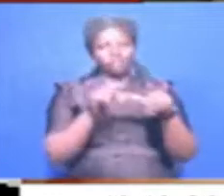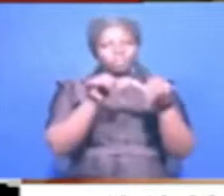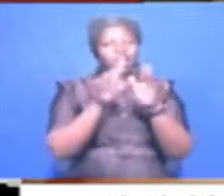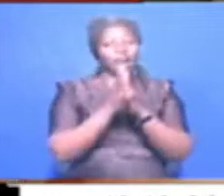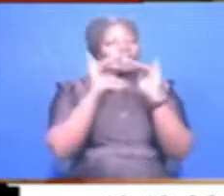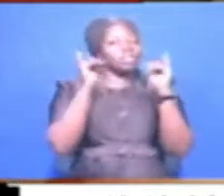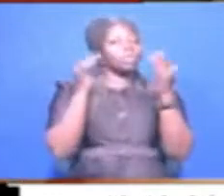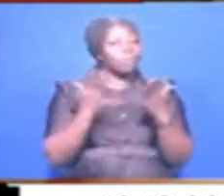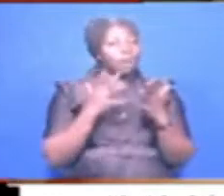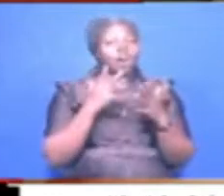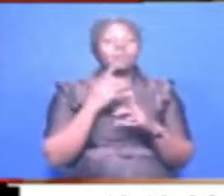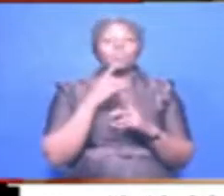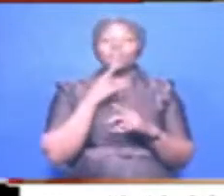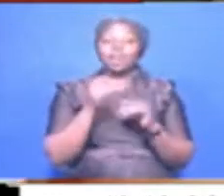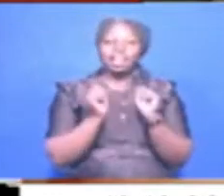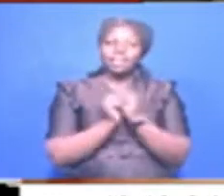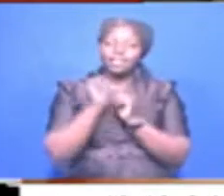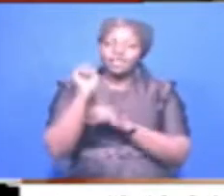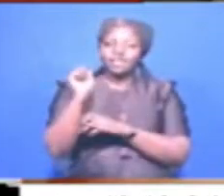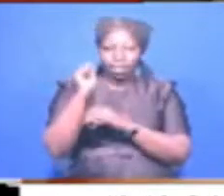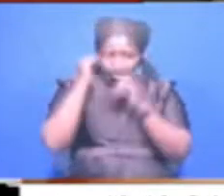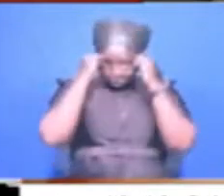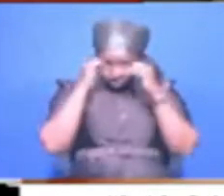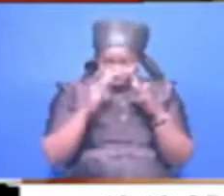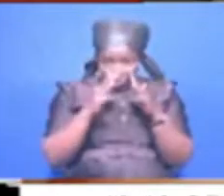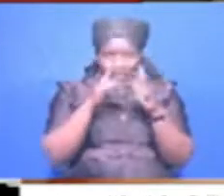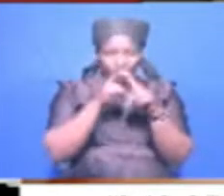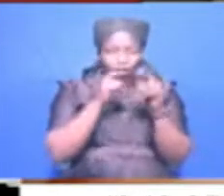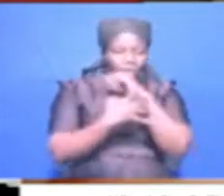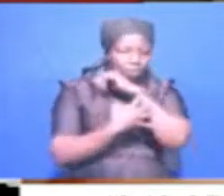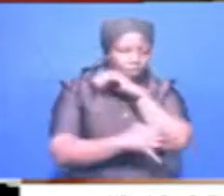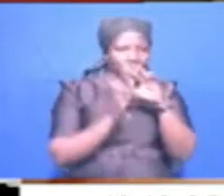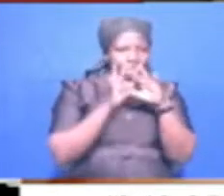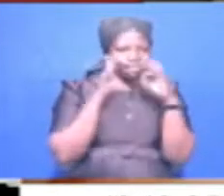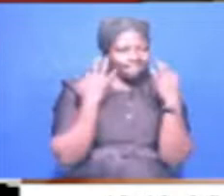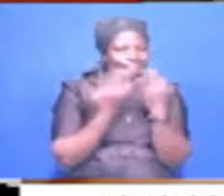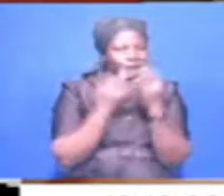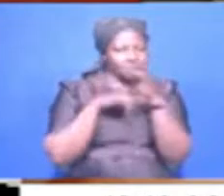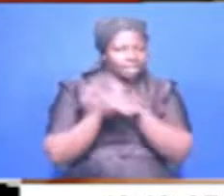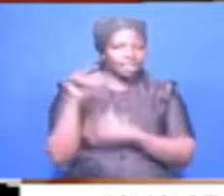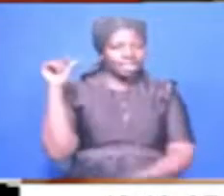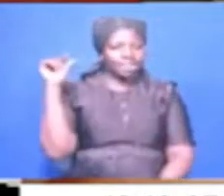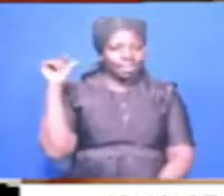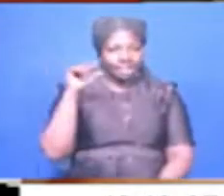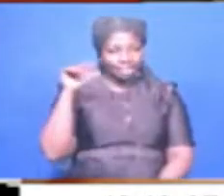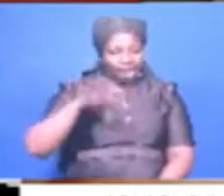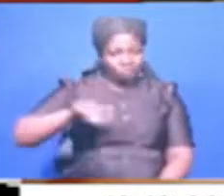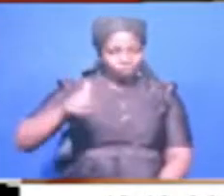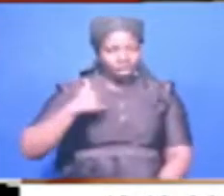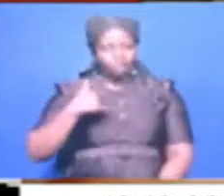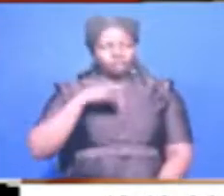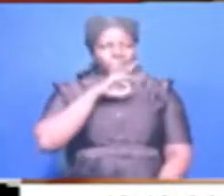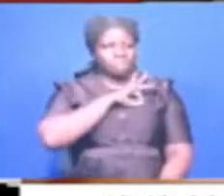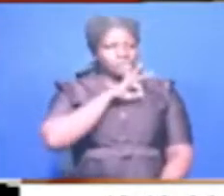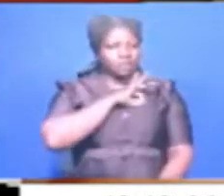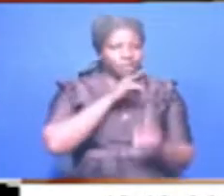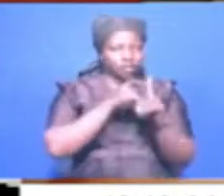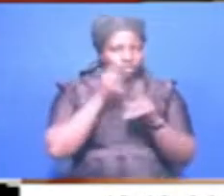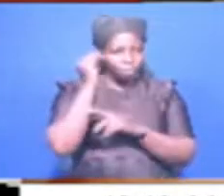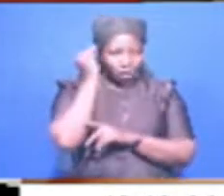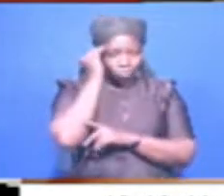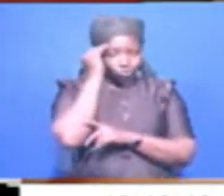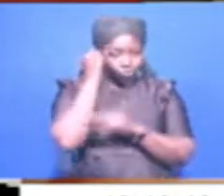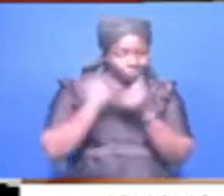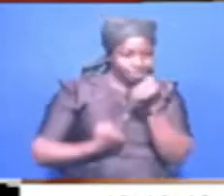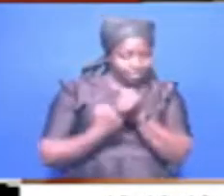Wanafunzi 115 kutoka familia masikini katika kaunti ya Garissa wamenufaika na msaada wa elimu. Naibu kamishna wa kaunti